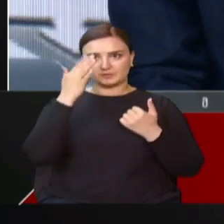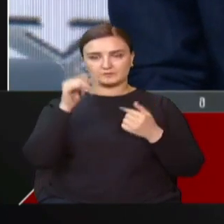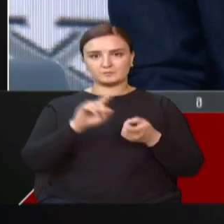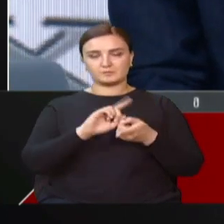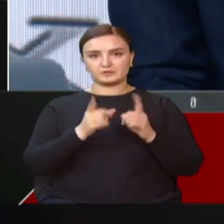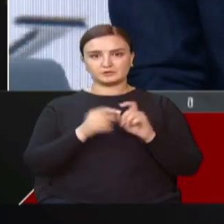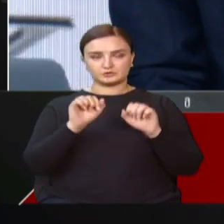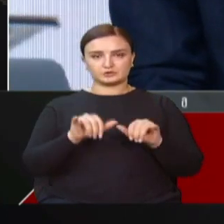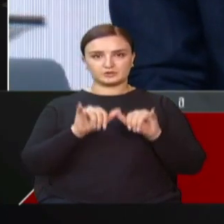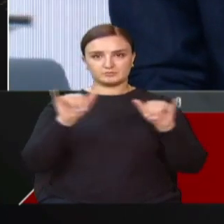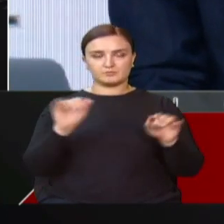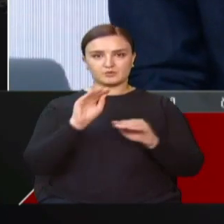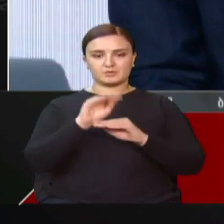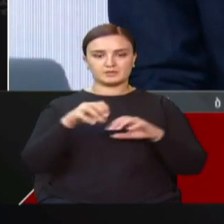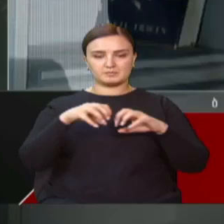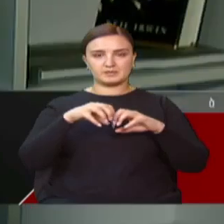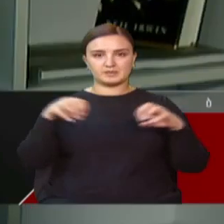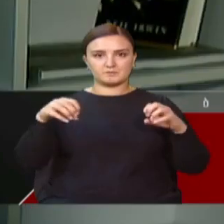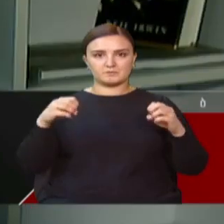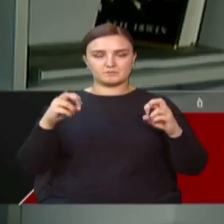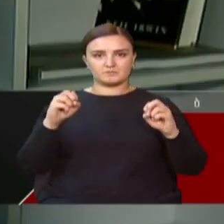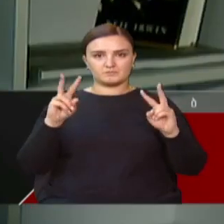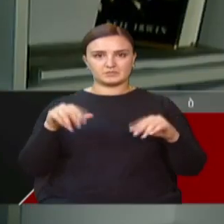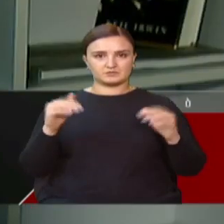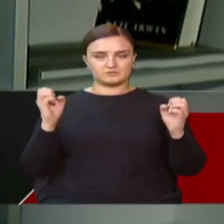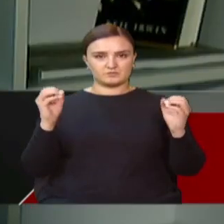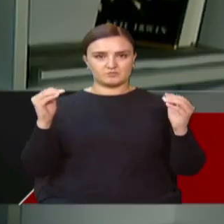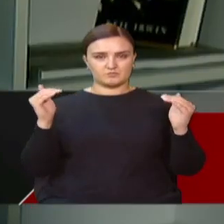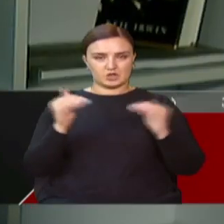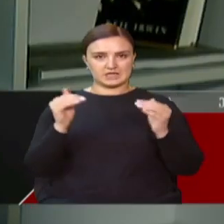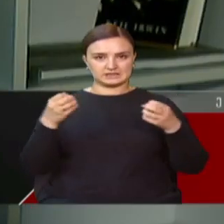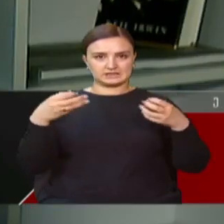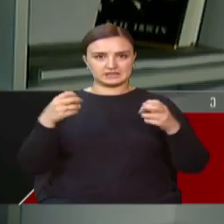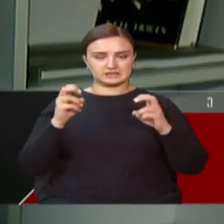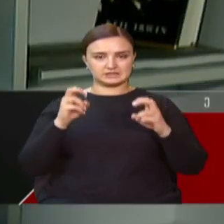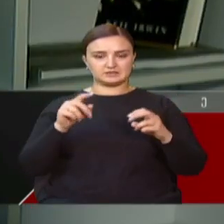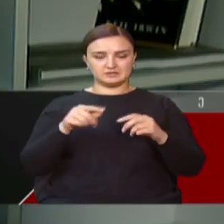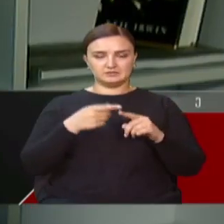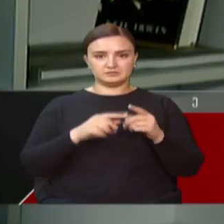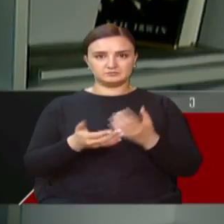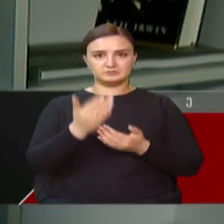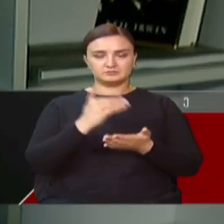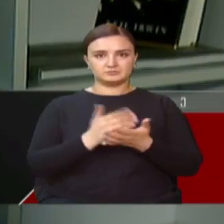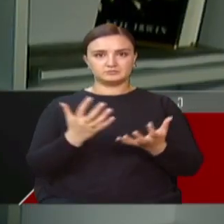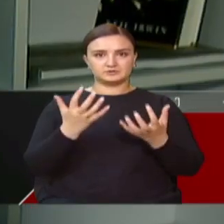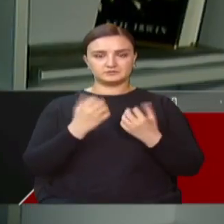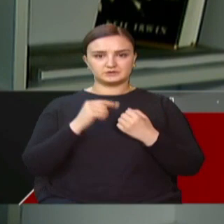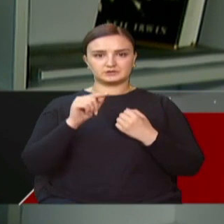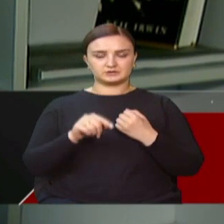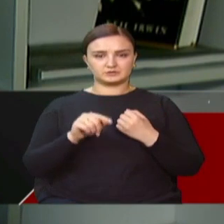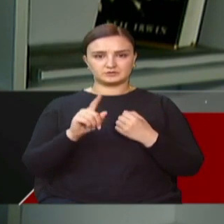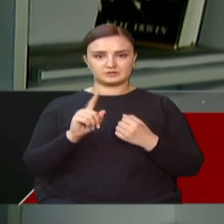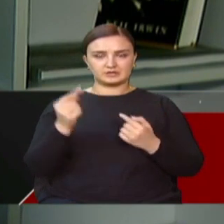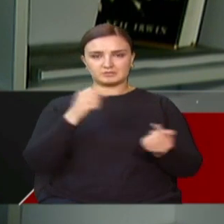პირიქით გაეზარდა პოლარიზაცია. მაგრამ რეალურად ეგ მივიღეთ, რომ წავიდა ეგრეთ წოდებული blame